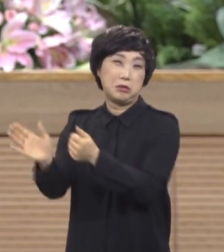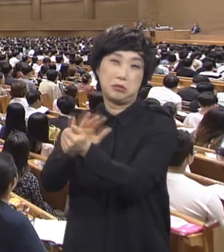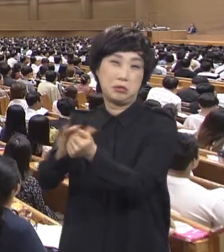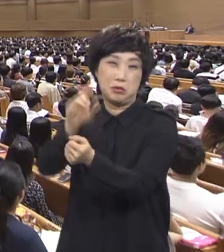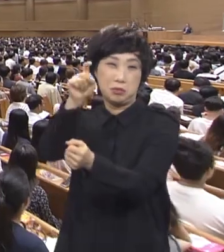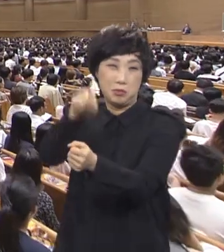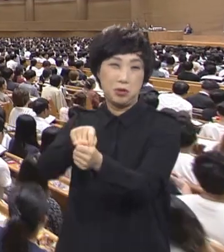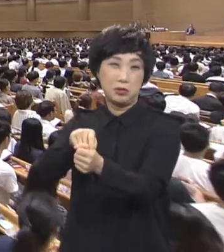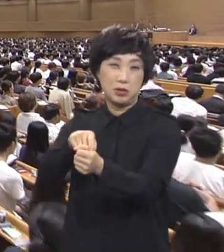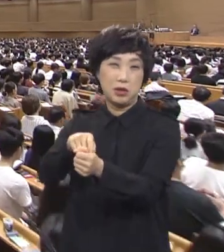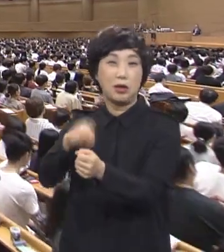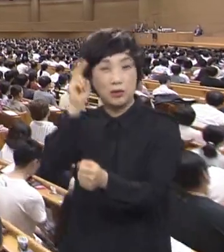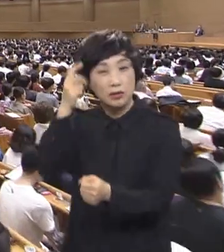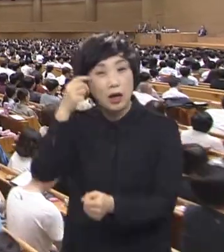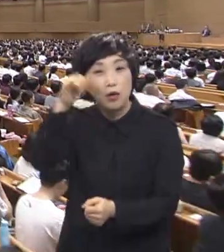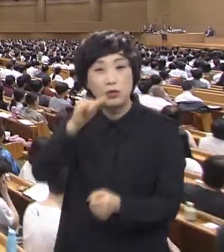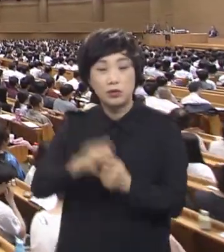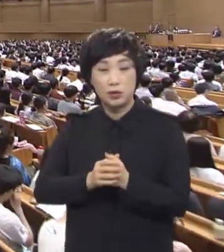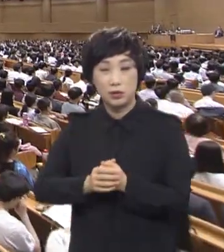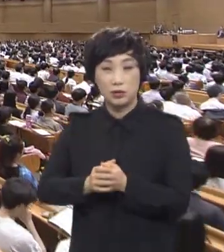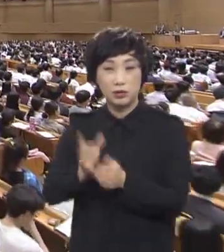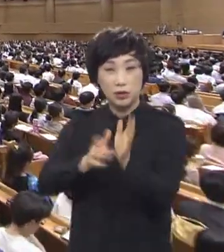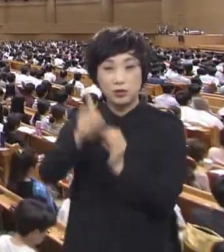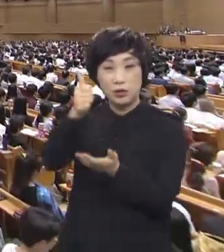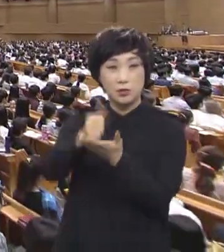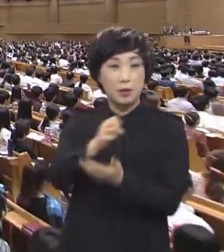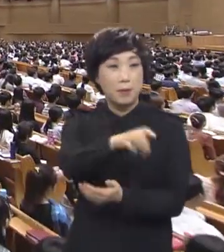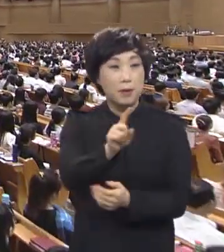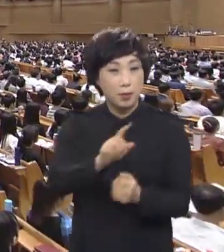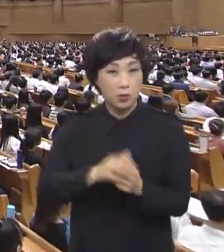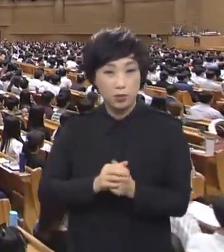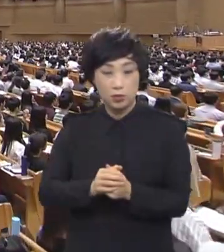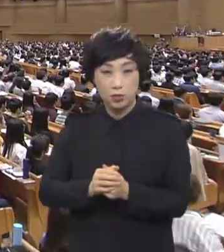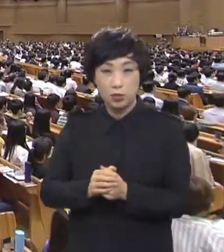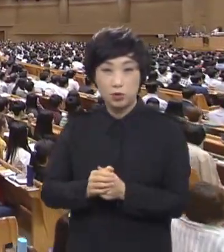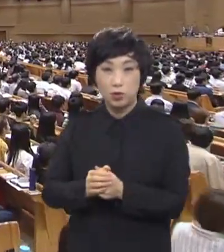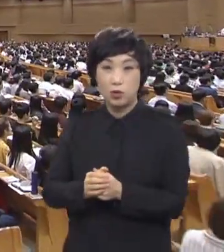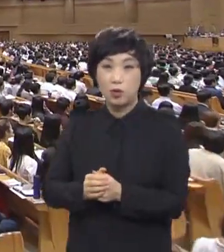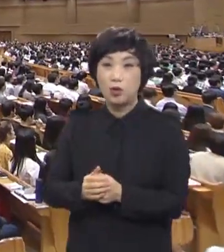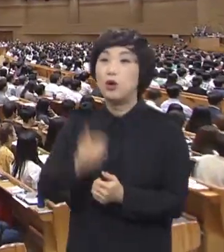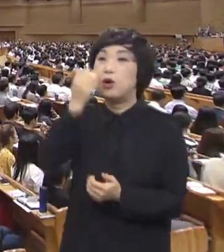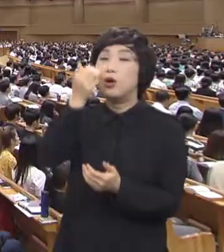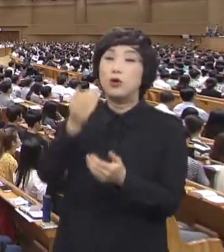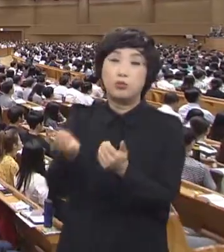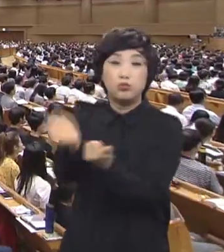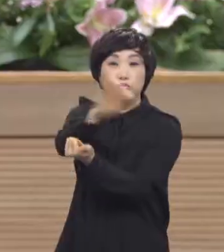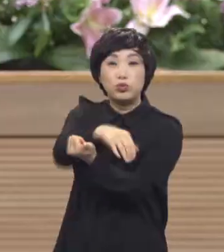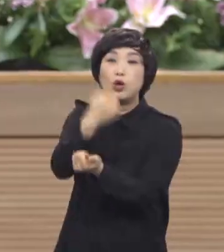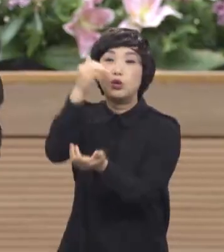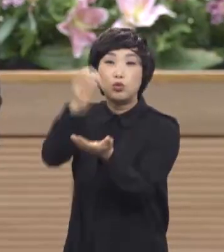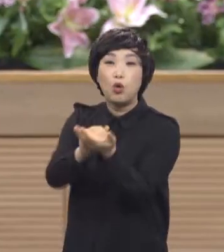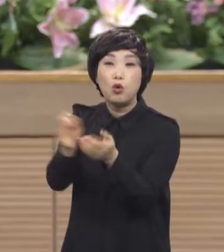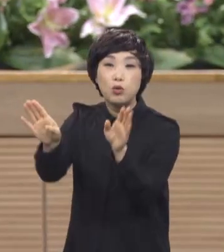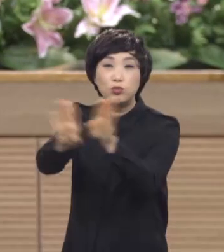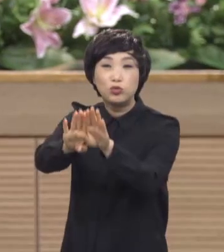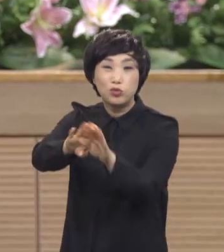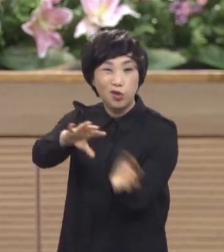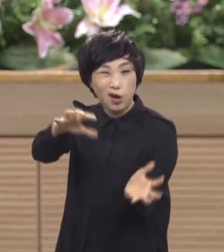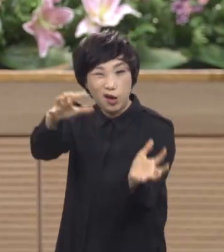예수께서 야 무덤 문 좀 불려라 그때